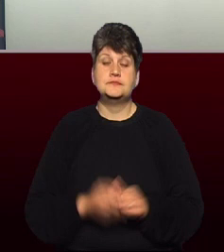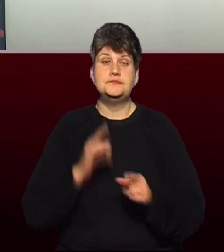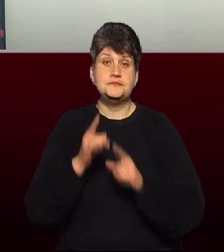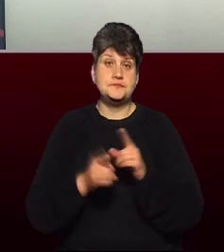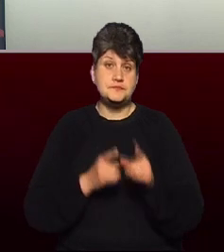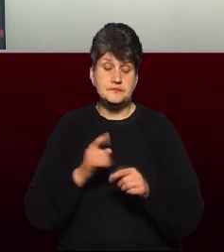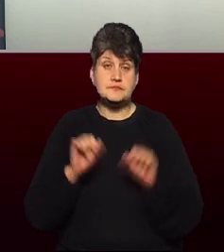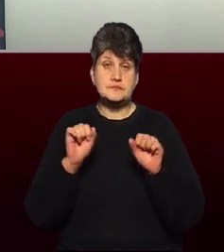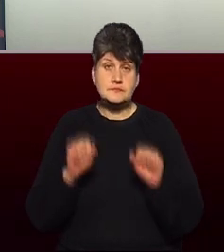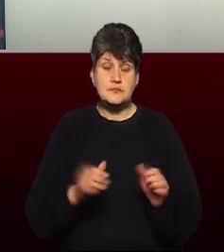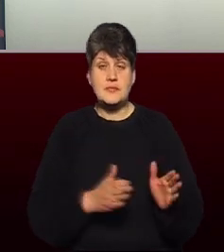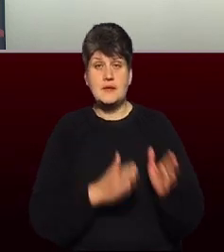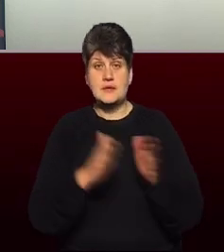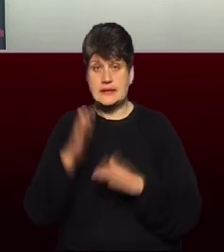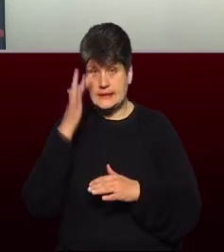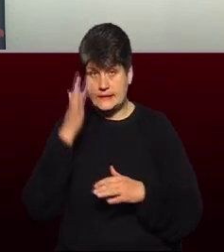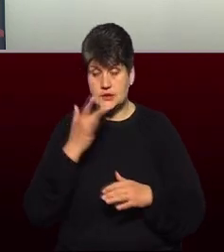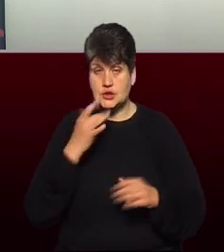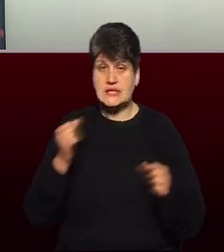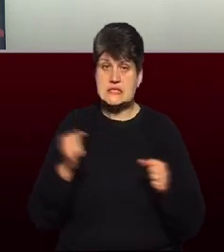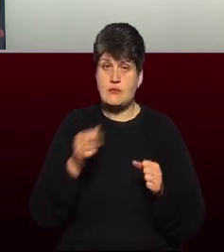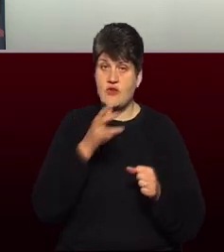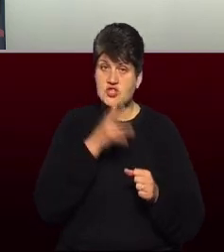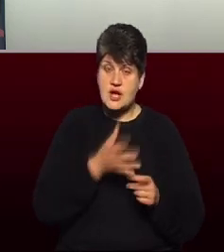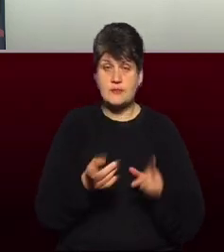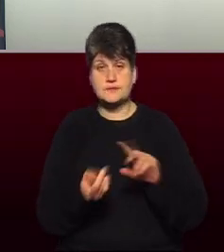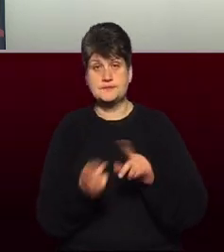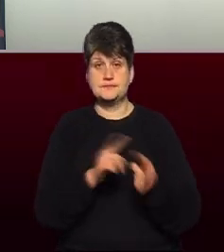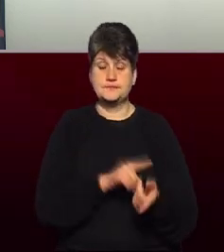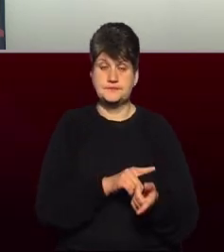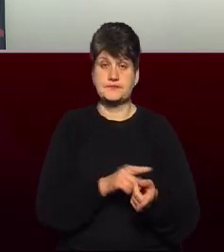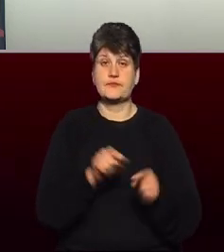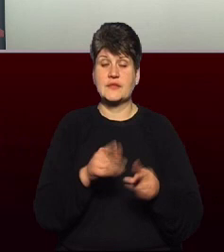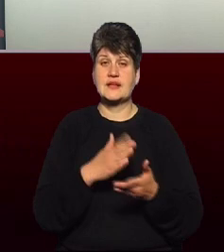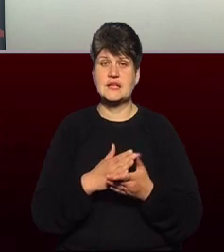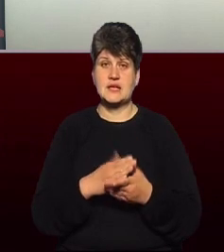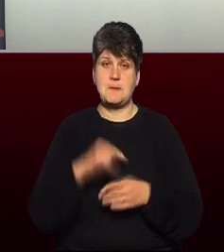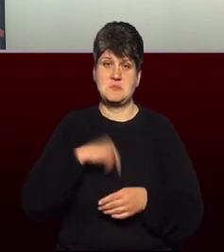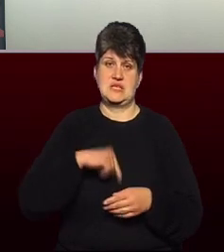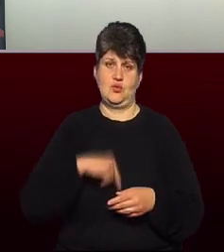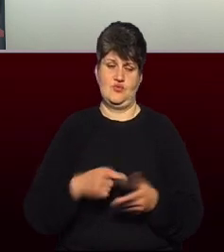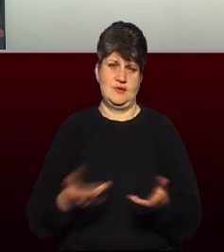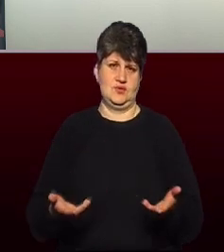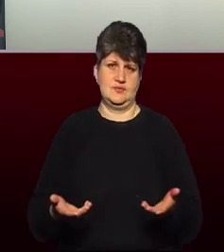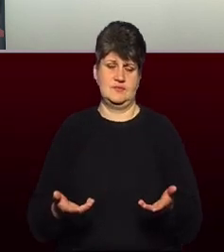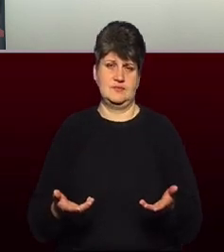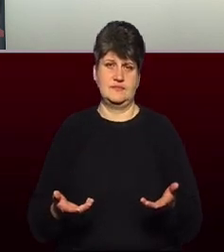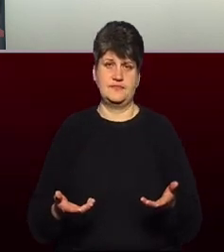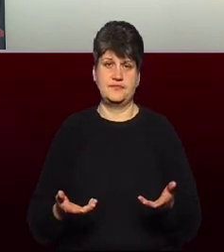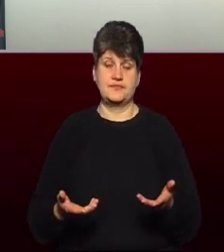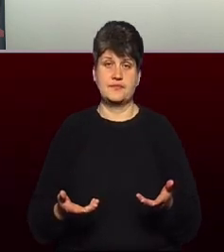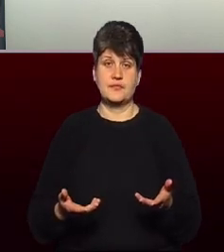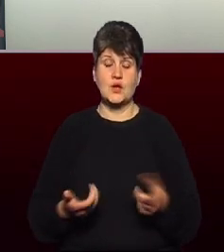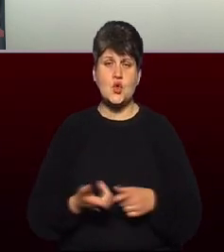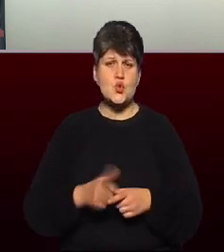літнього на зимовий час чи з зимового на літній час, вони є швидше психологічними. Бо, зрештою, дуже багато зараз